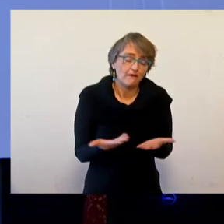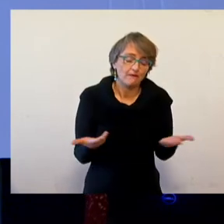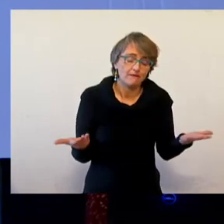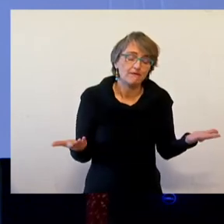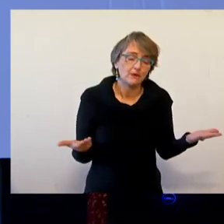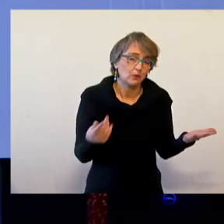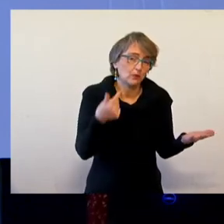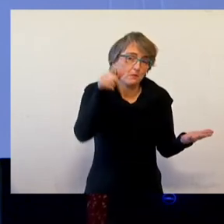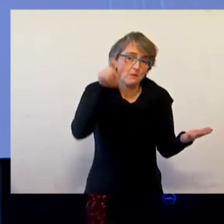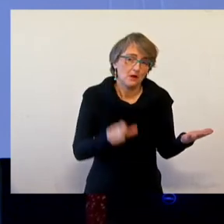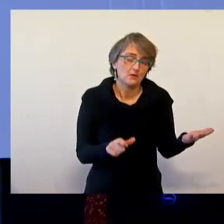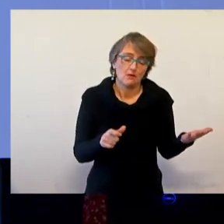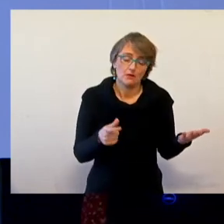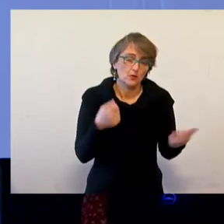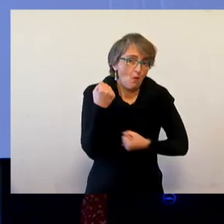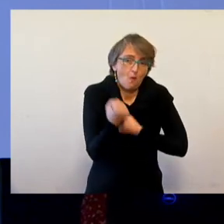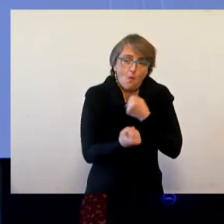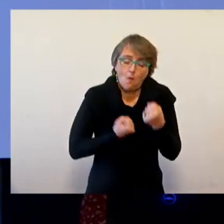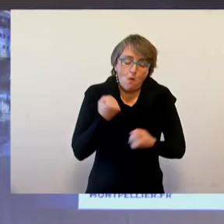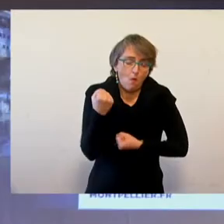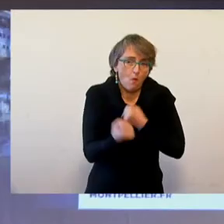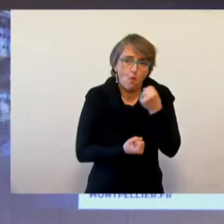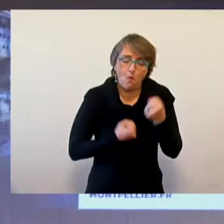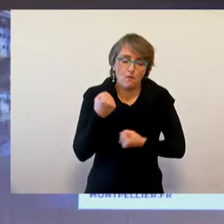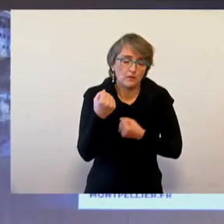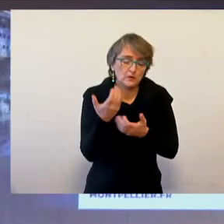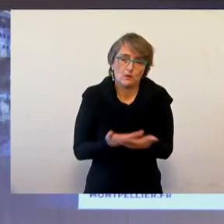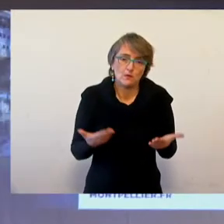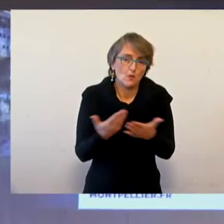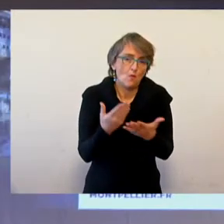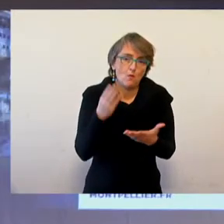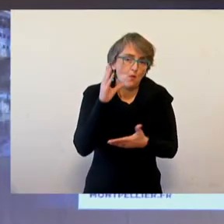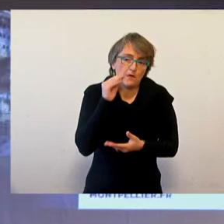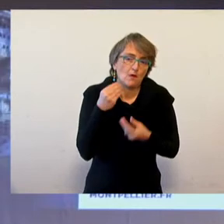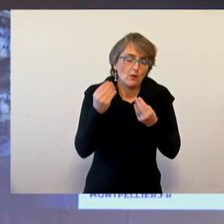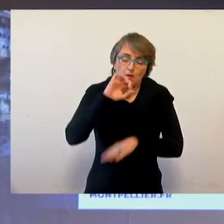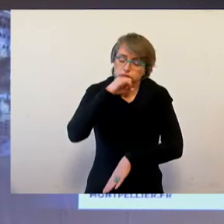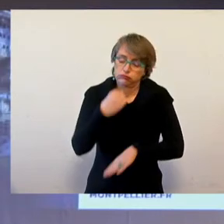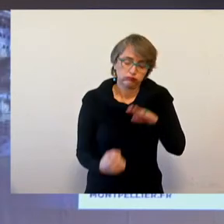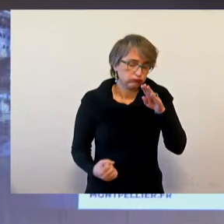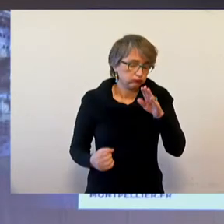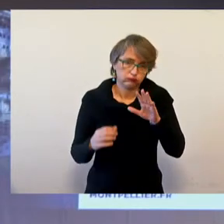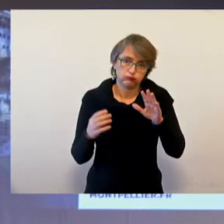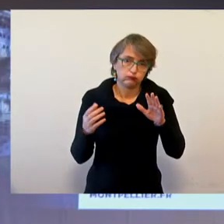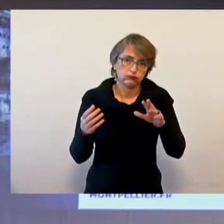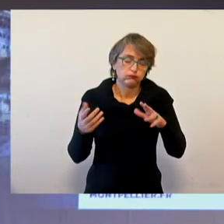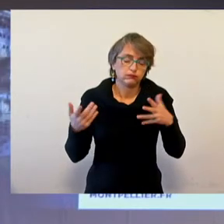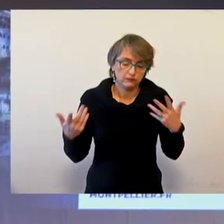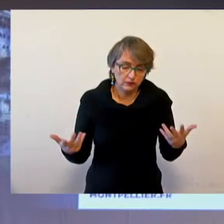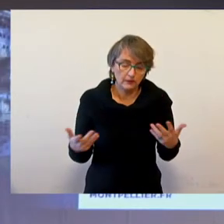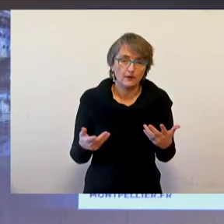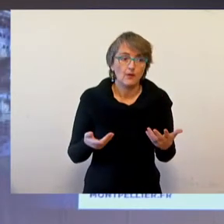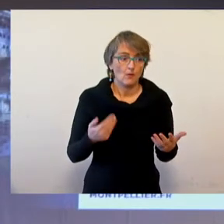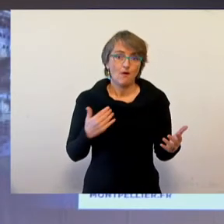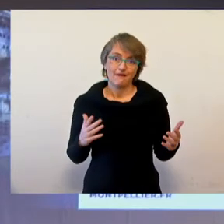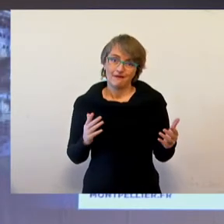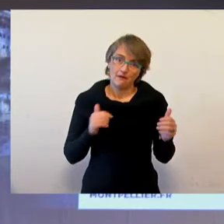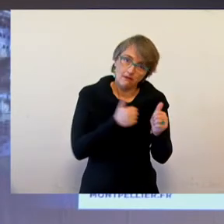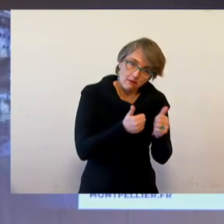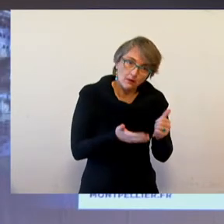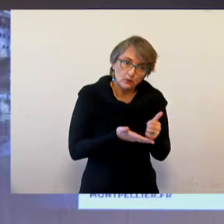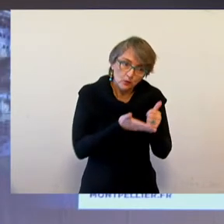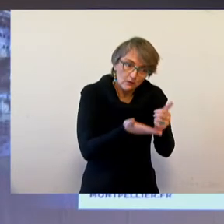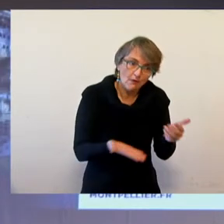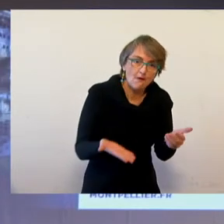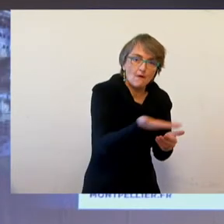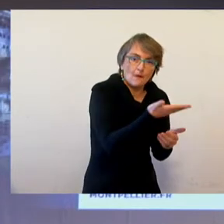lié à mal-être, une souffrance, une détresse professionnelle. Et donc, je lui ai apporté son soutien. J'ai écrit, je